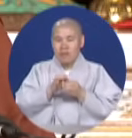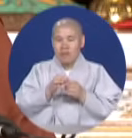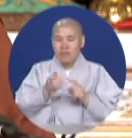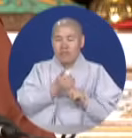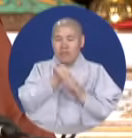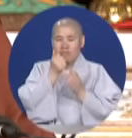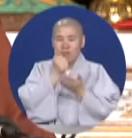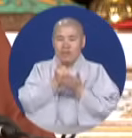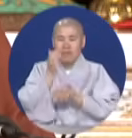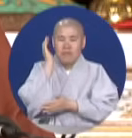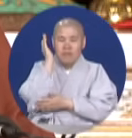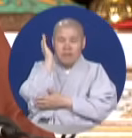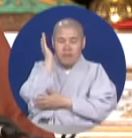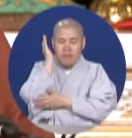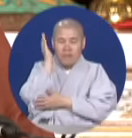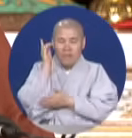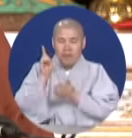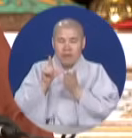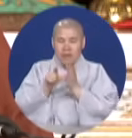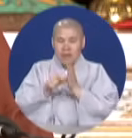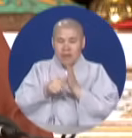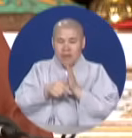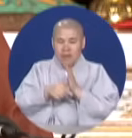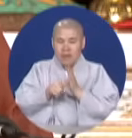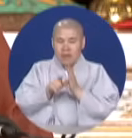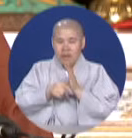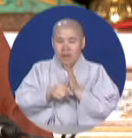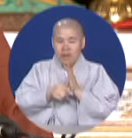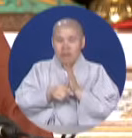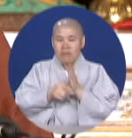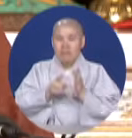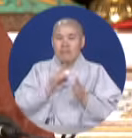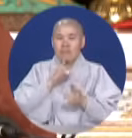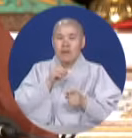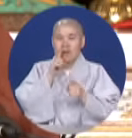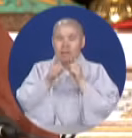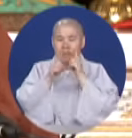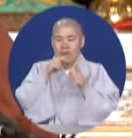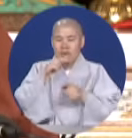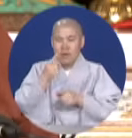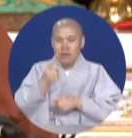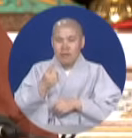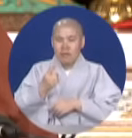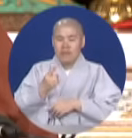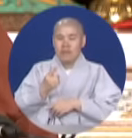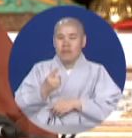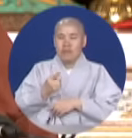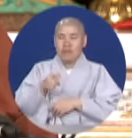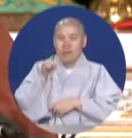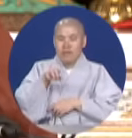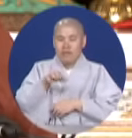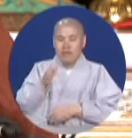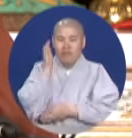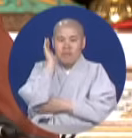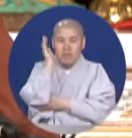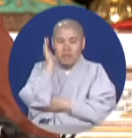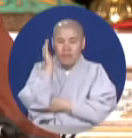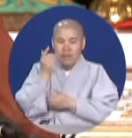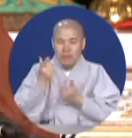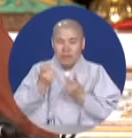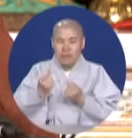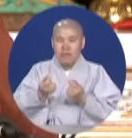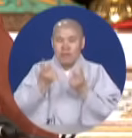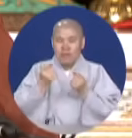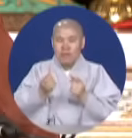부처님이 설법한 시간만 말하더라도 단적으로 여기서 법문하시는 분도 마찬가지예요. 똑같은